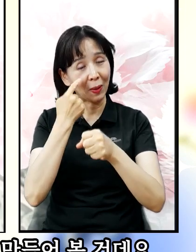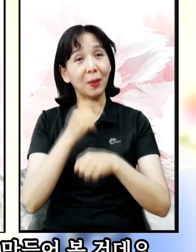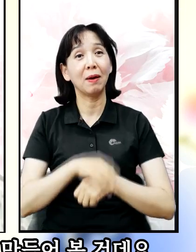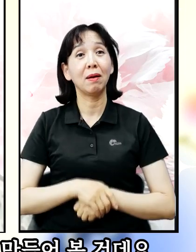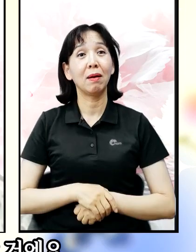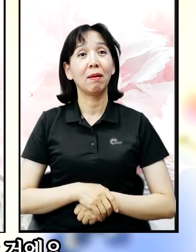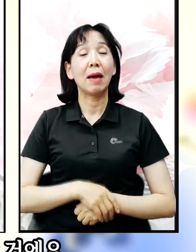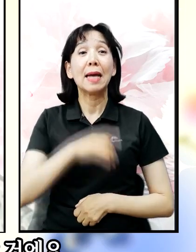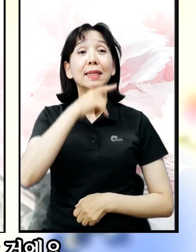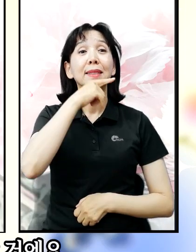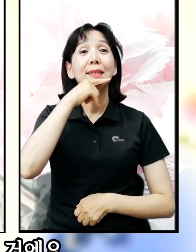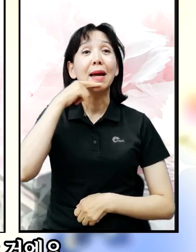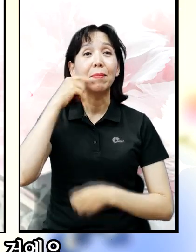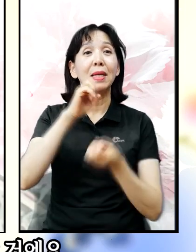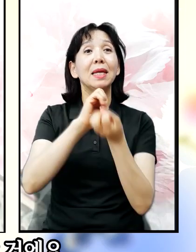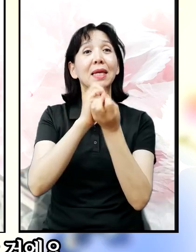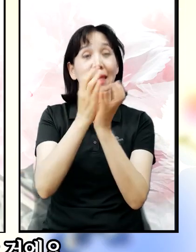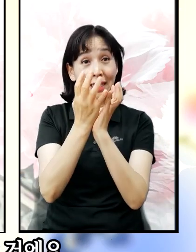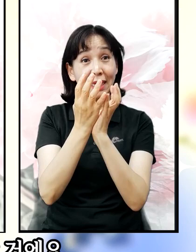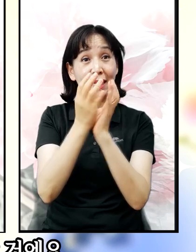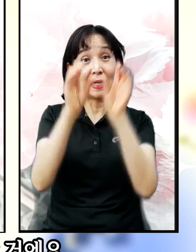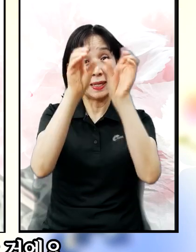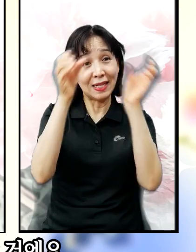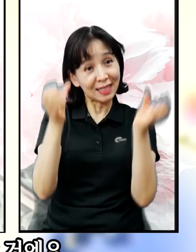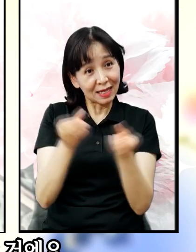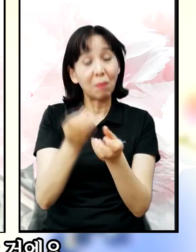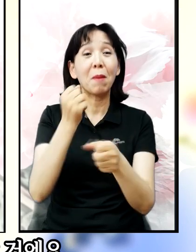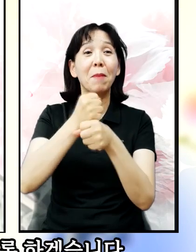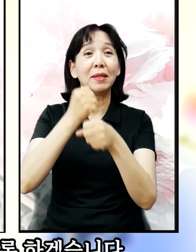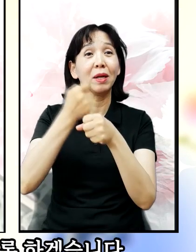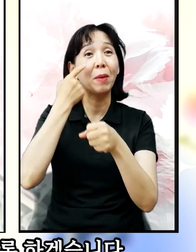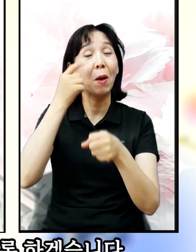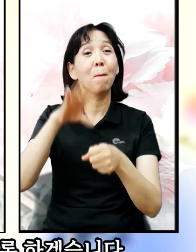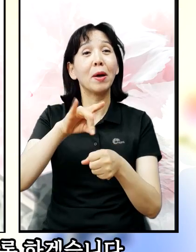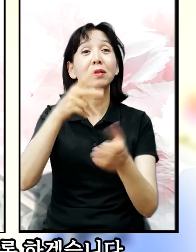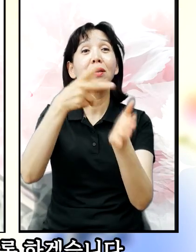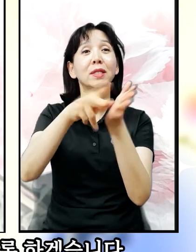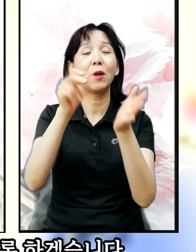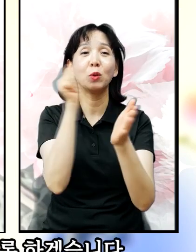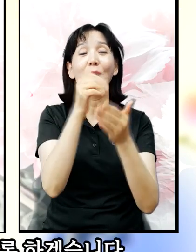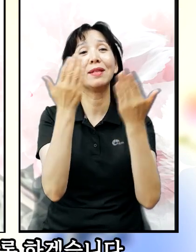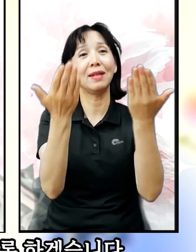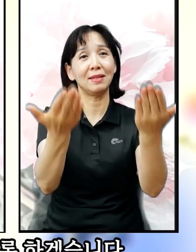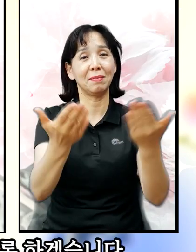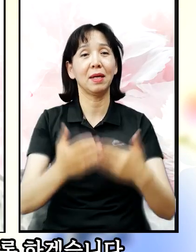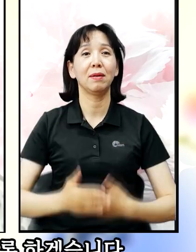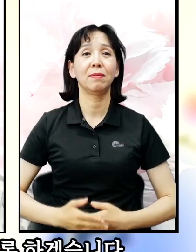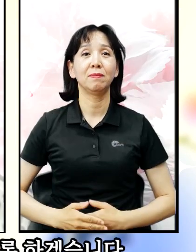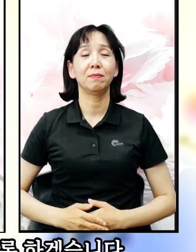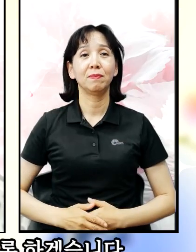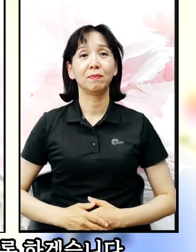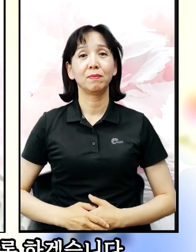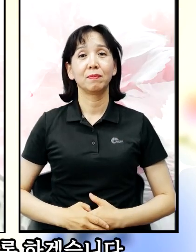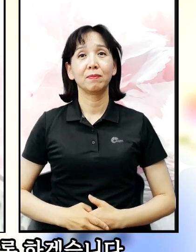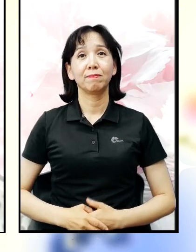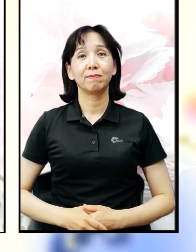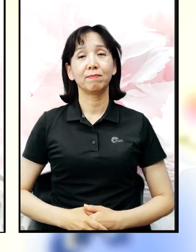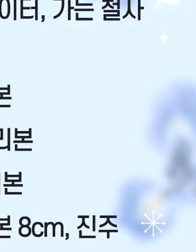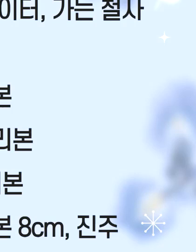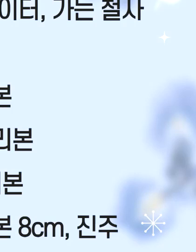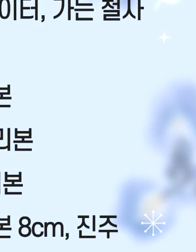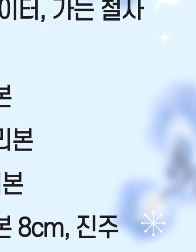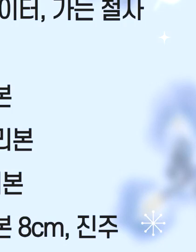건데요. 장미 리스를 만들어 보도록 할 거예요. 먼저 재료 소개부터 한번 해드려 보도록